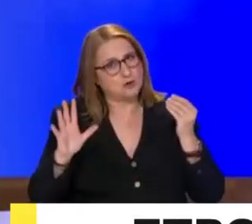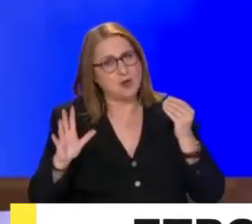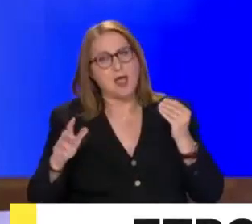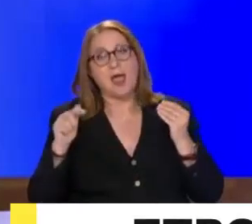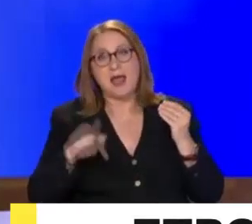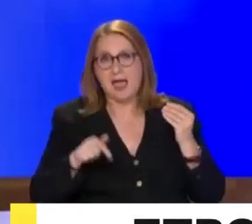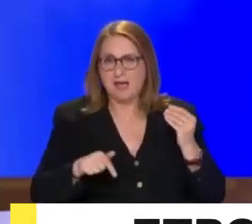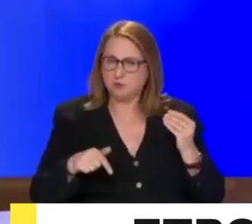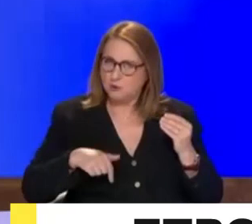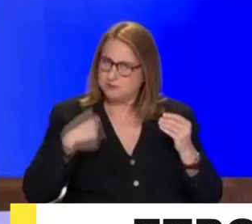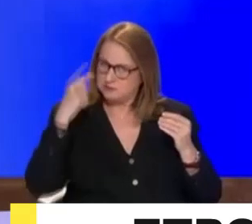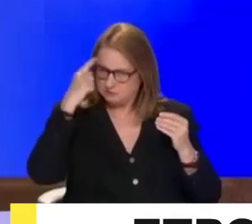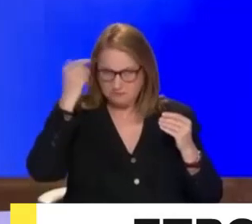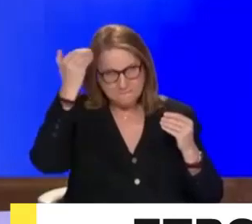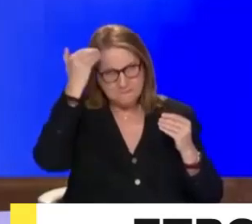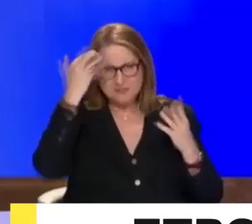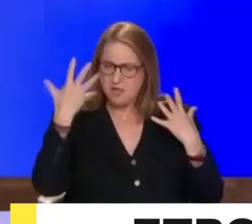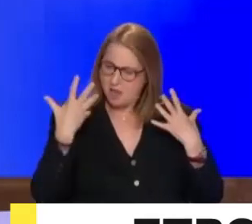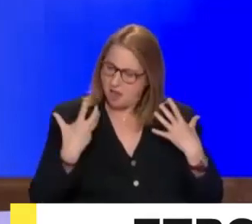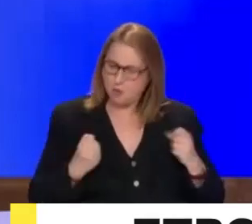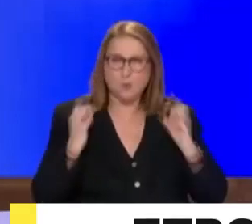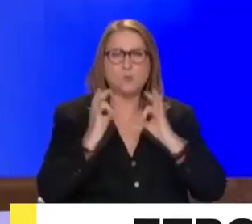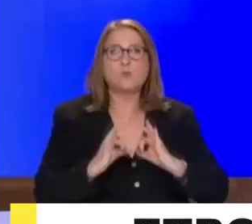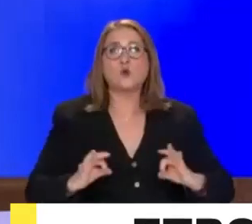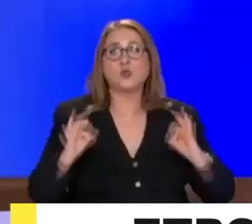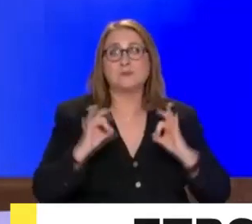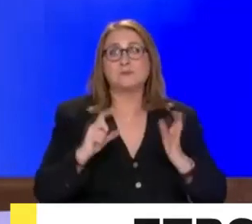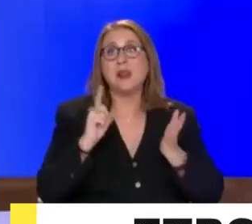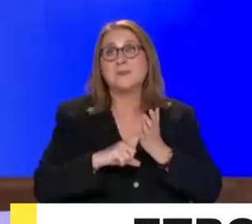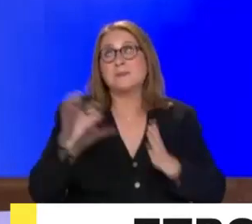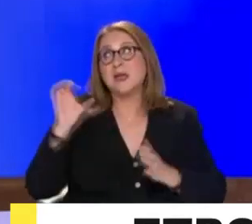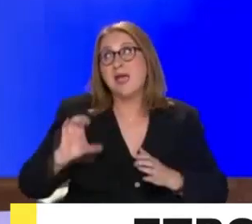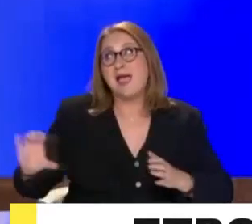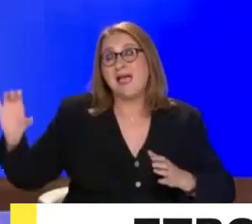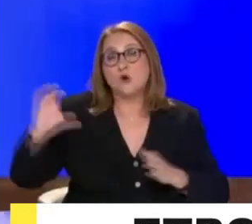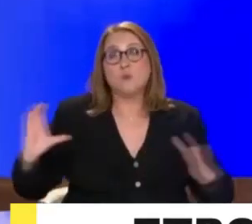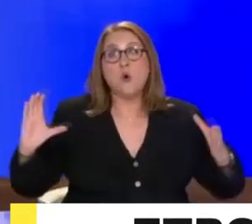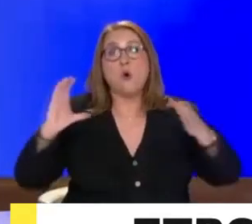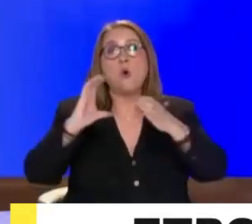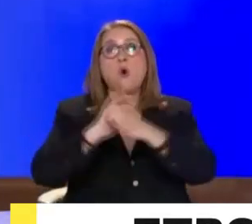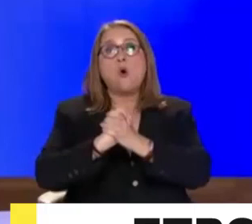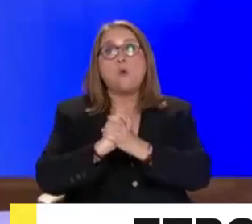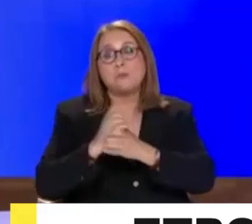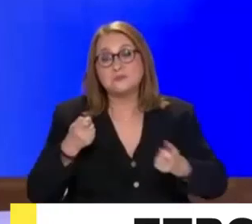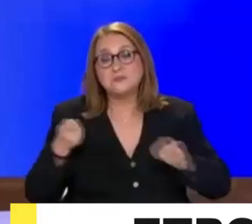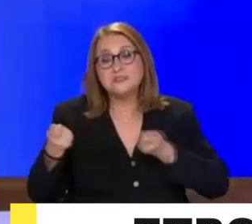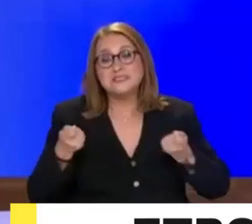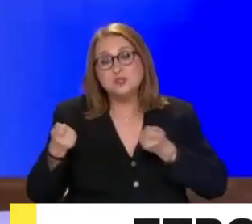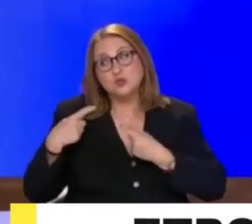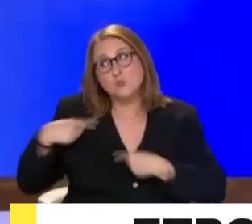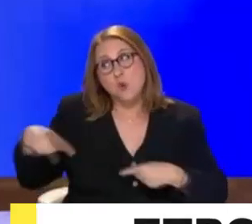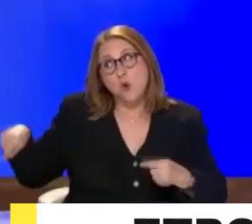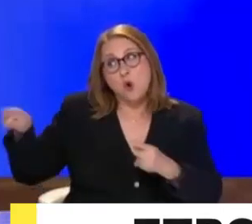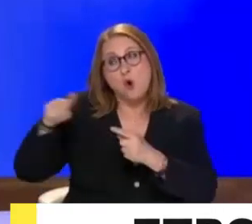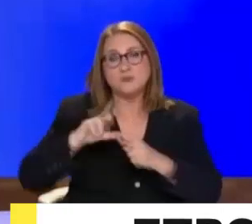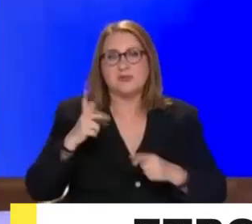της Συνόδου Κορυφής της Ευρωπαϊκής Ένωσης. Σε ό,τι αφορά τη χώρα μας, ήδη επεξεργάζονται σενάρια που σε πρώτη φάση προσανατολίζονται